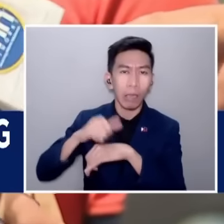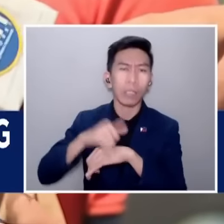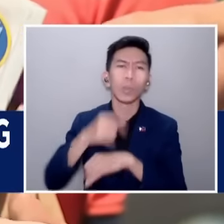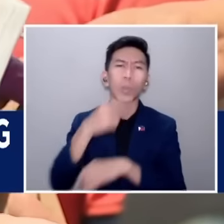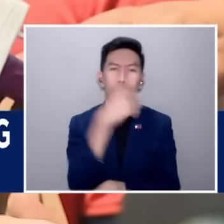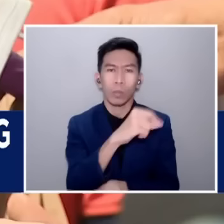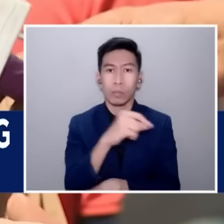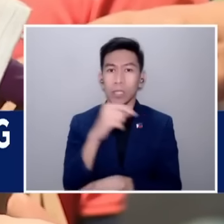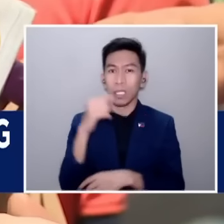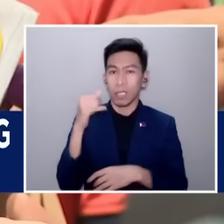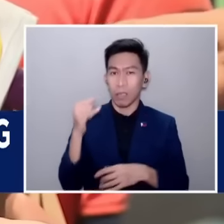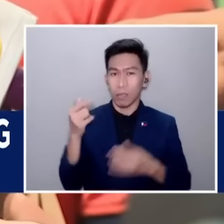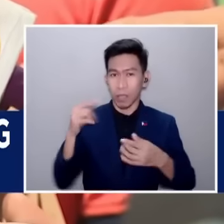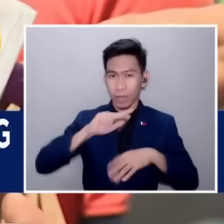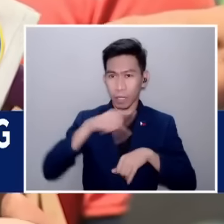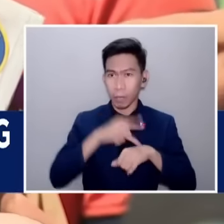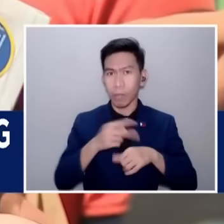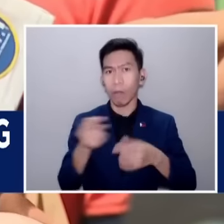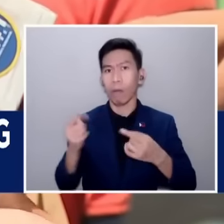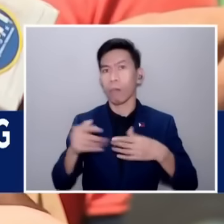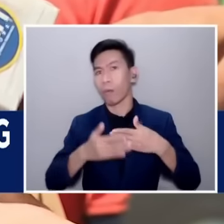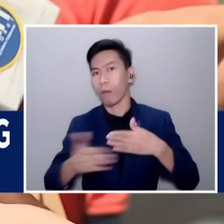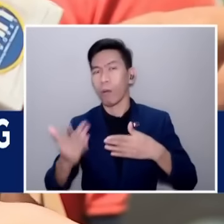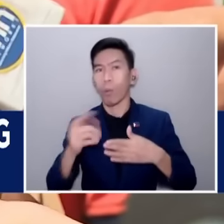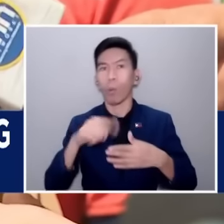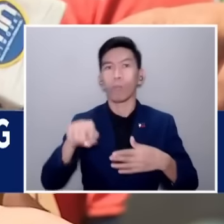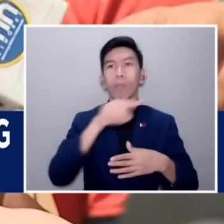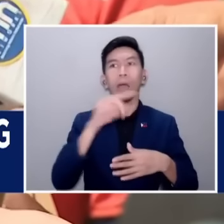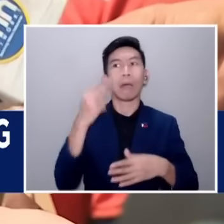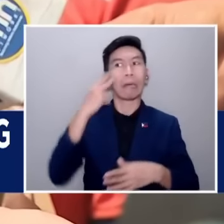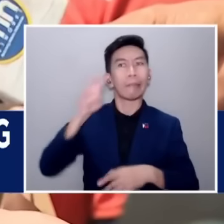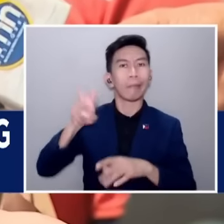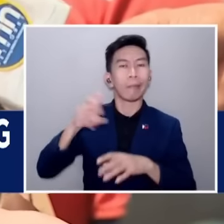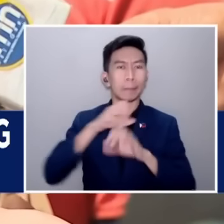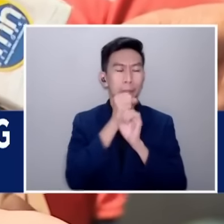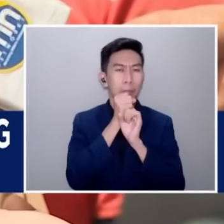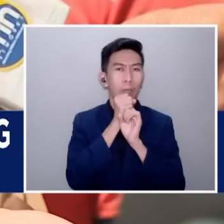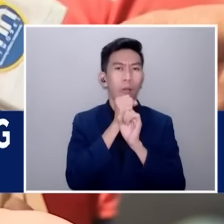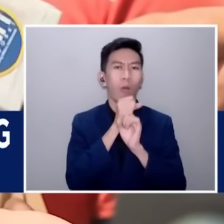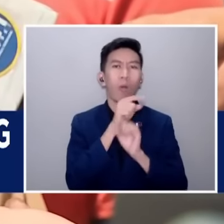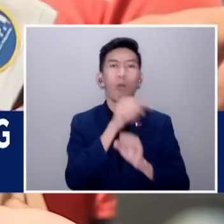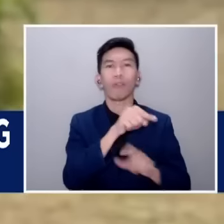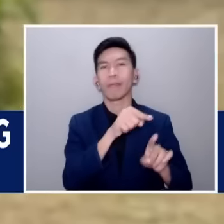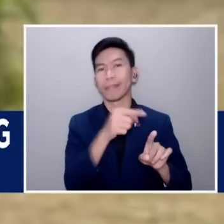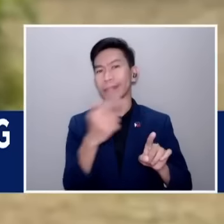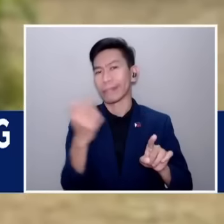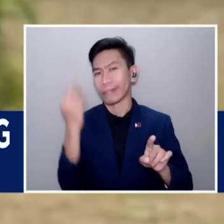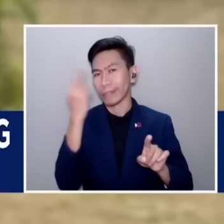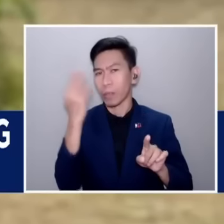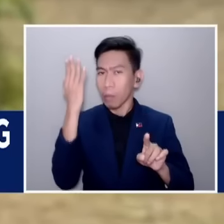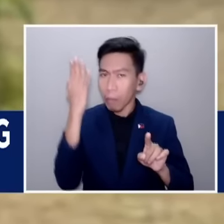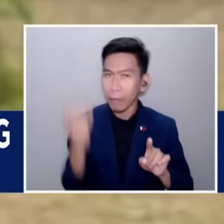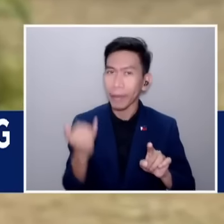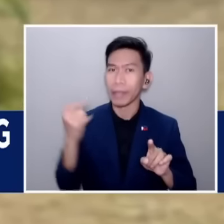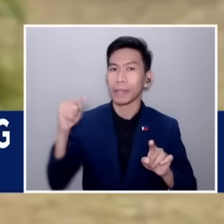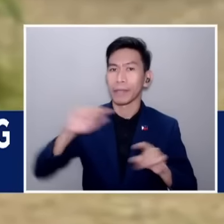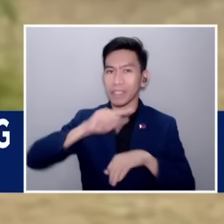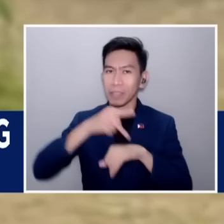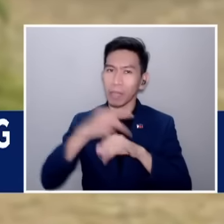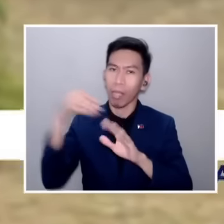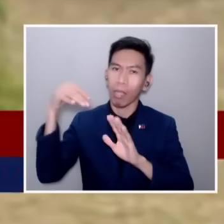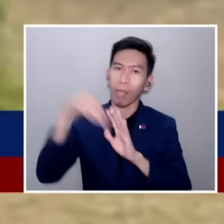kayo may alam, hindi kayo nagsasalita, kayo rin ang dahilan bakit naghirap yung bansa natin. Dahil tapos na ang halalan,